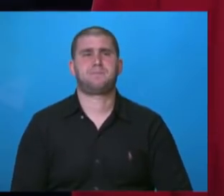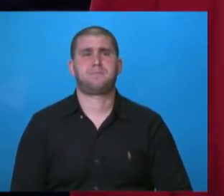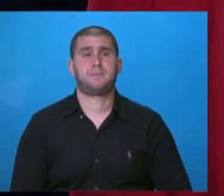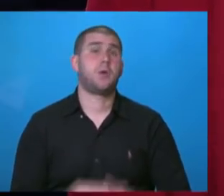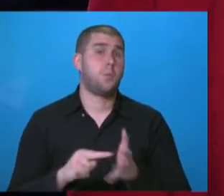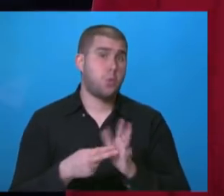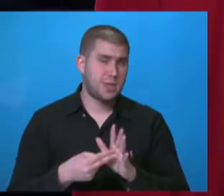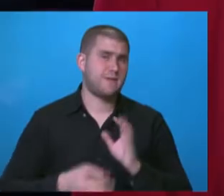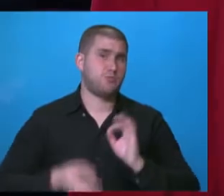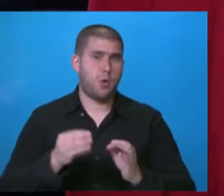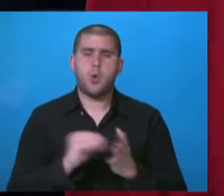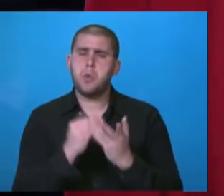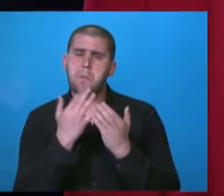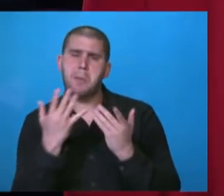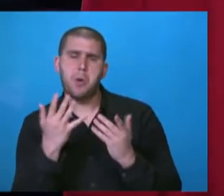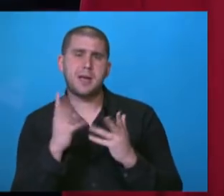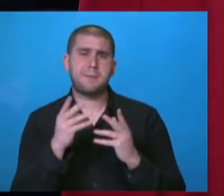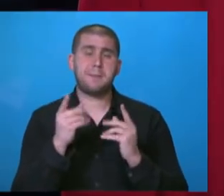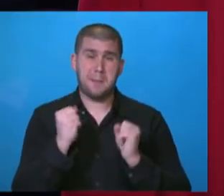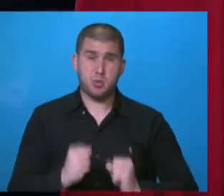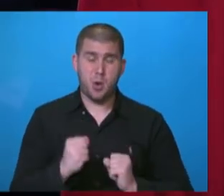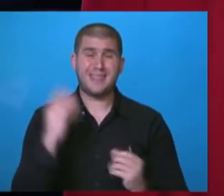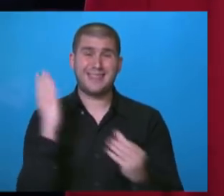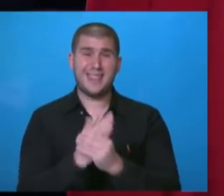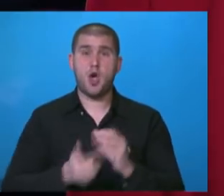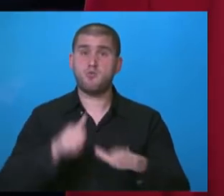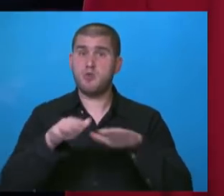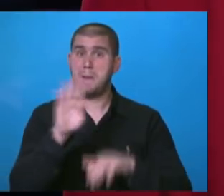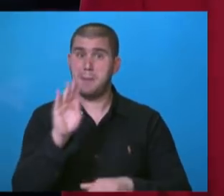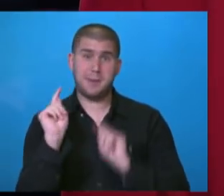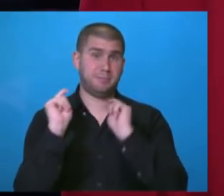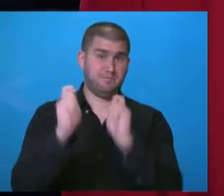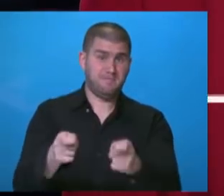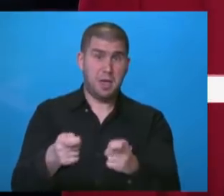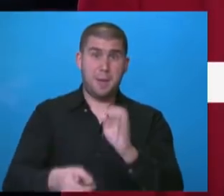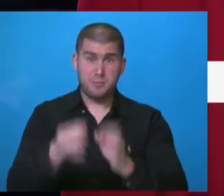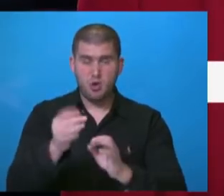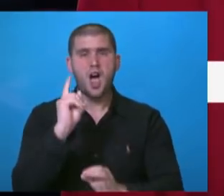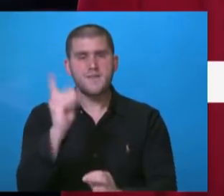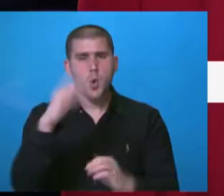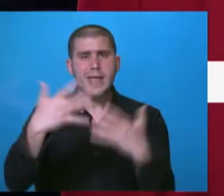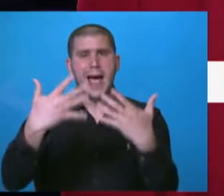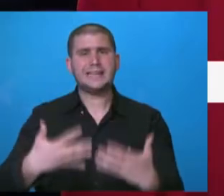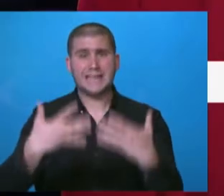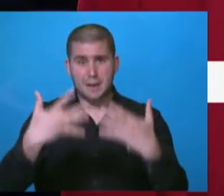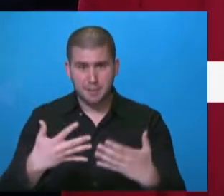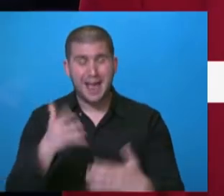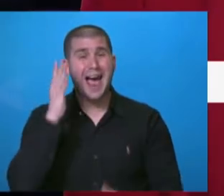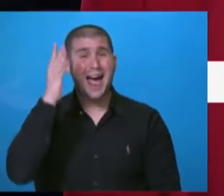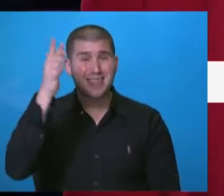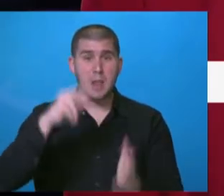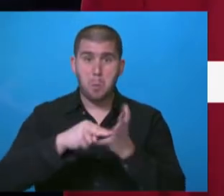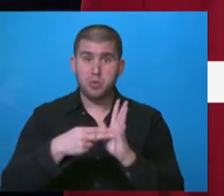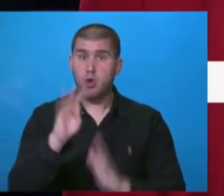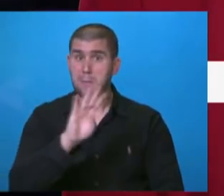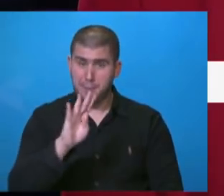פוליטיקה ומשפט. עדיין לא ברור סופית אם תיקי ראש הממשלה נתניהו יגיעו לבית המשפט, אבל בעוד 10 ימים עתידו הפוליטי עשוי